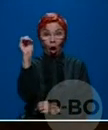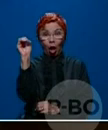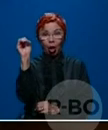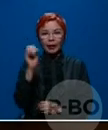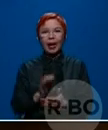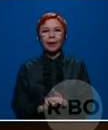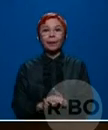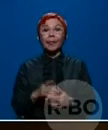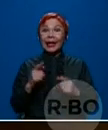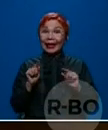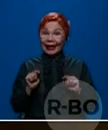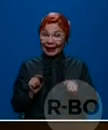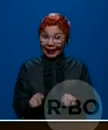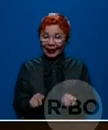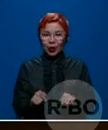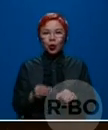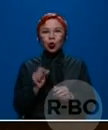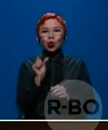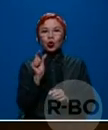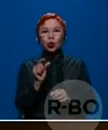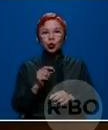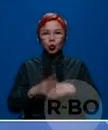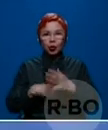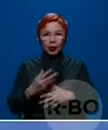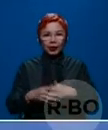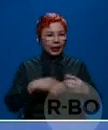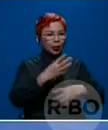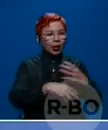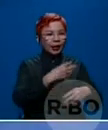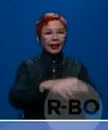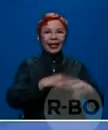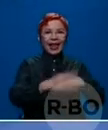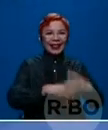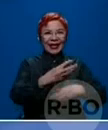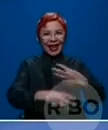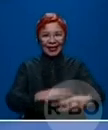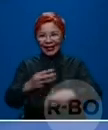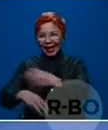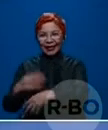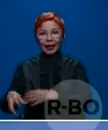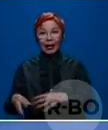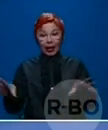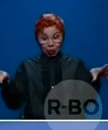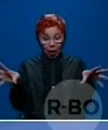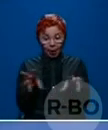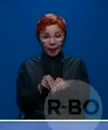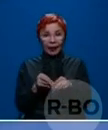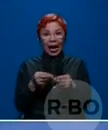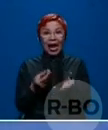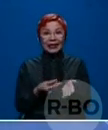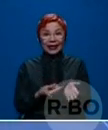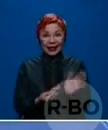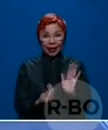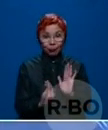ini bukan hanya untuk tidak diolah tapi bergulir dan kemudian hasilnya ini akan terlihat